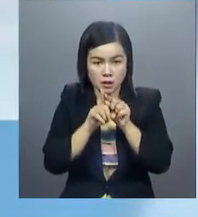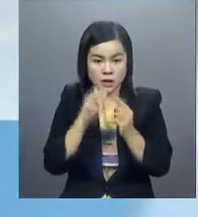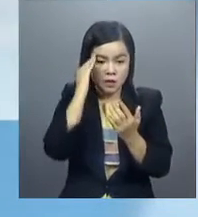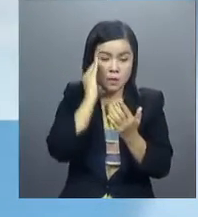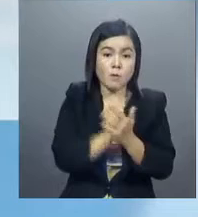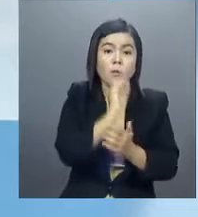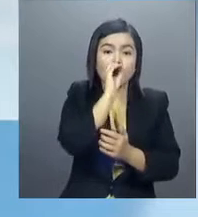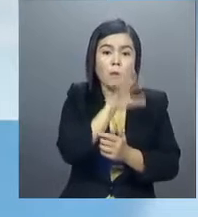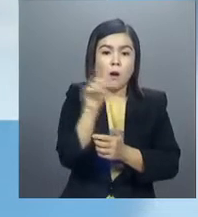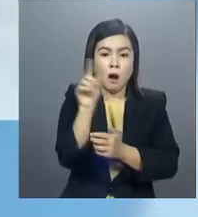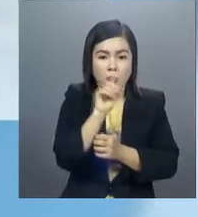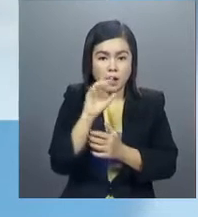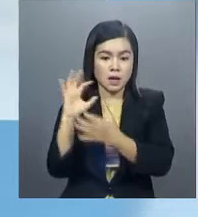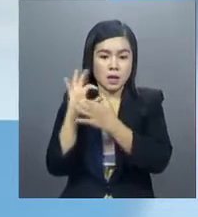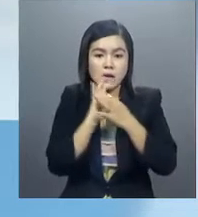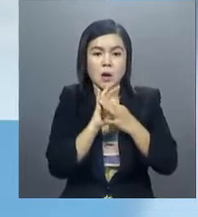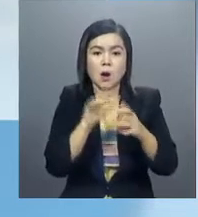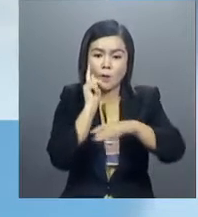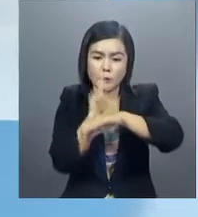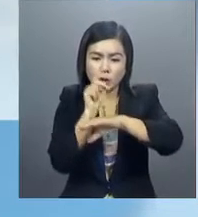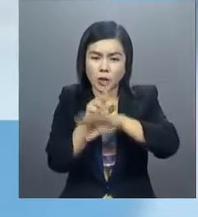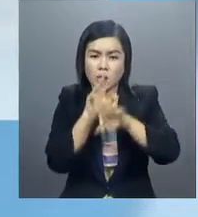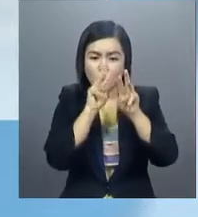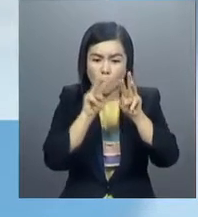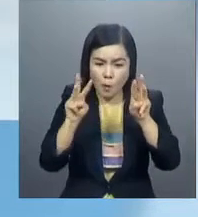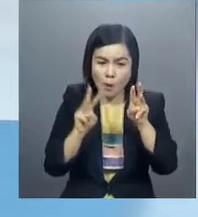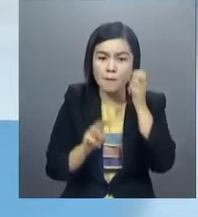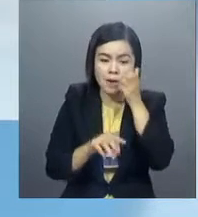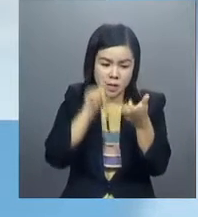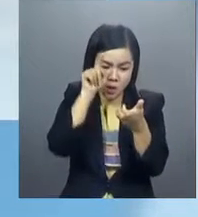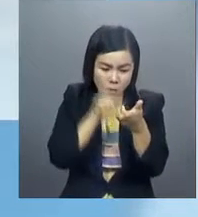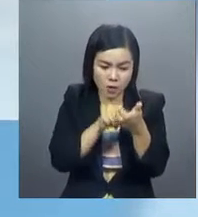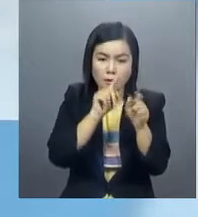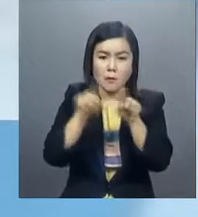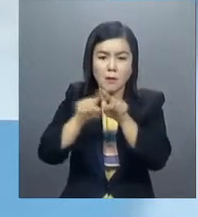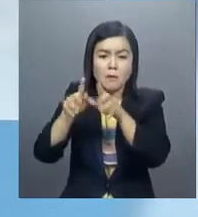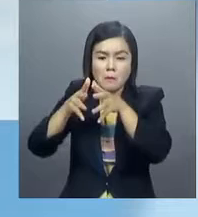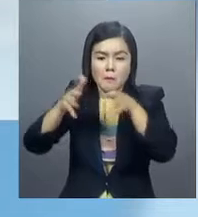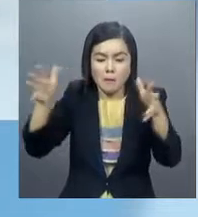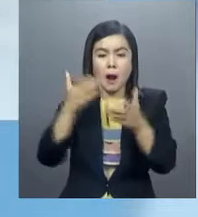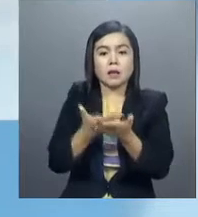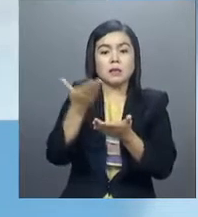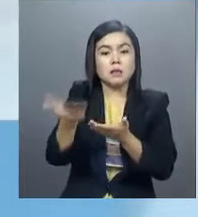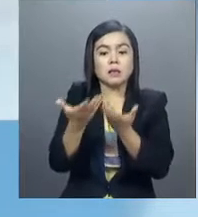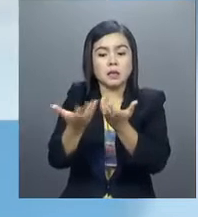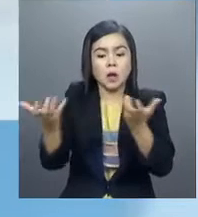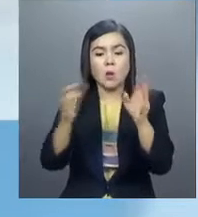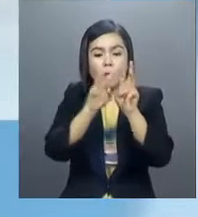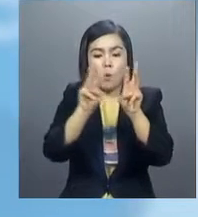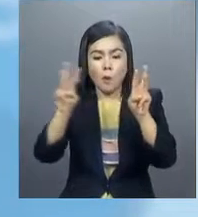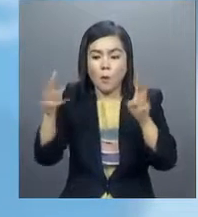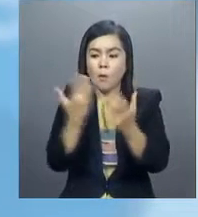าการเติบโตของผู้ใช้อินเทอร์เน็ตและโทรศัพท์มือถือส่งผลให้การซื้อขายออนไลน์ในช่วงที่ผ่านมาเติบโตตามล